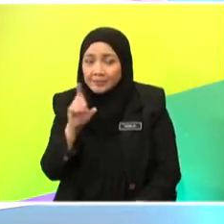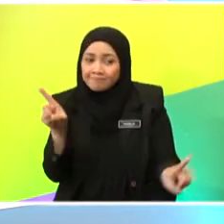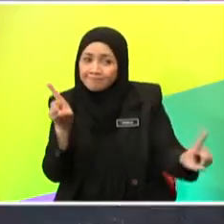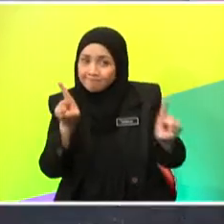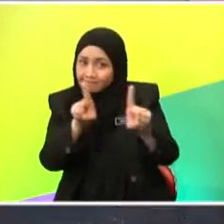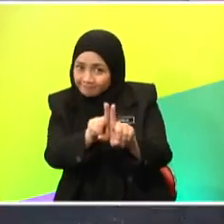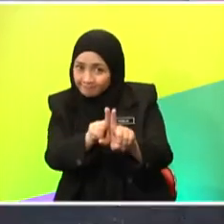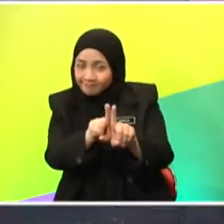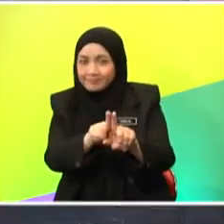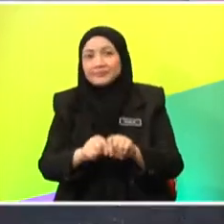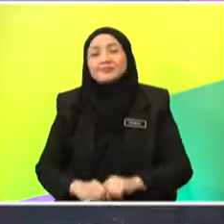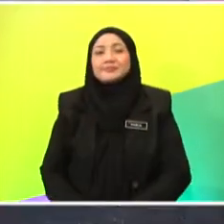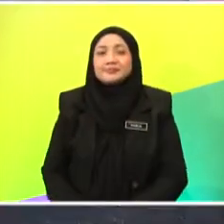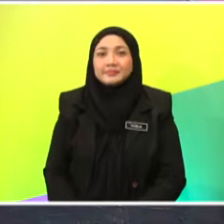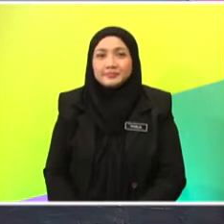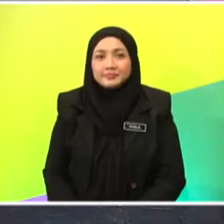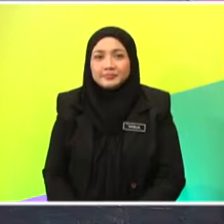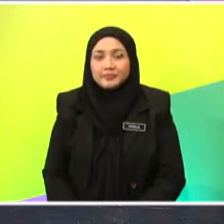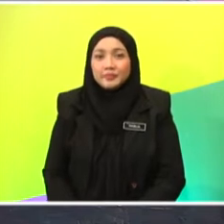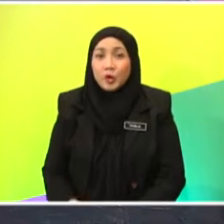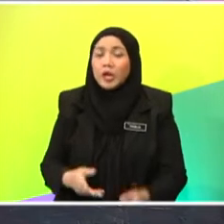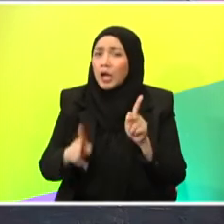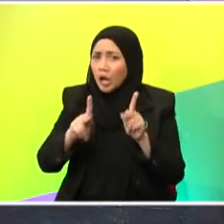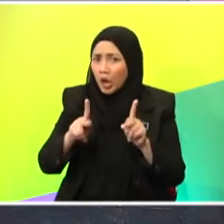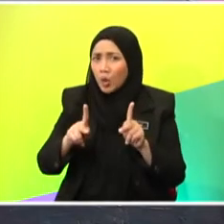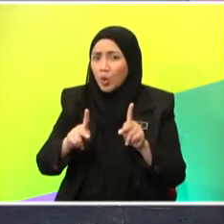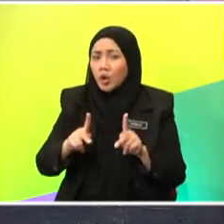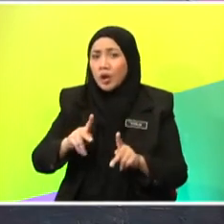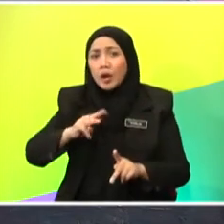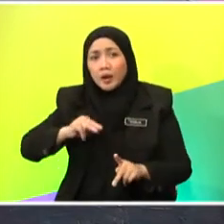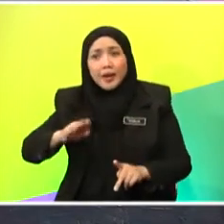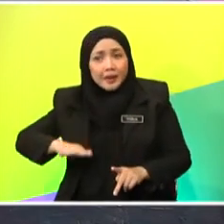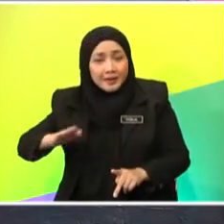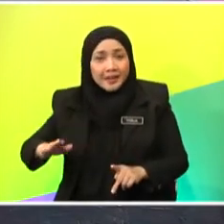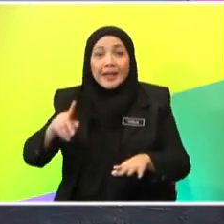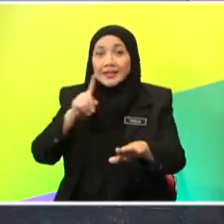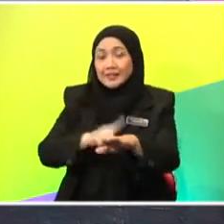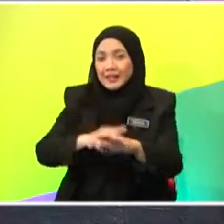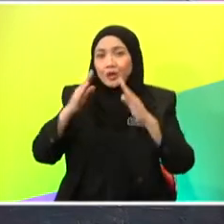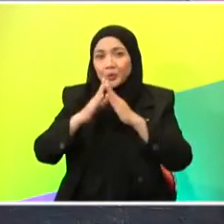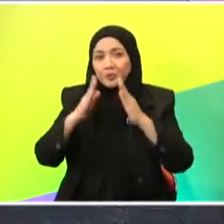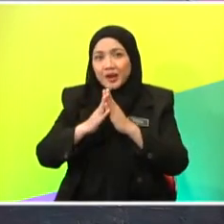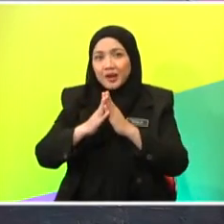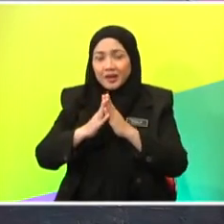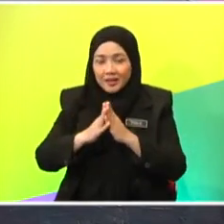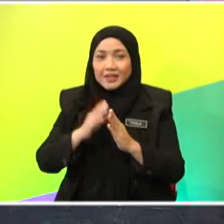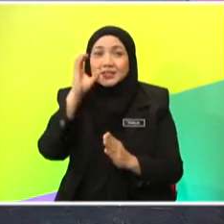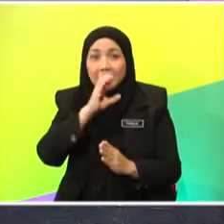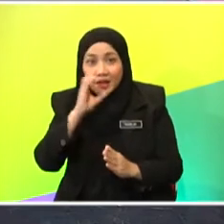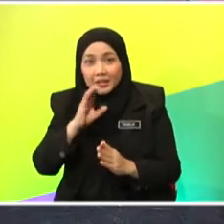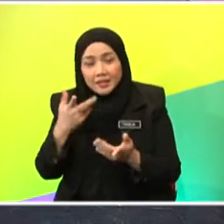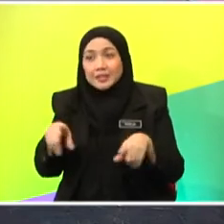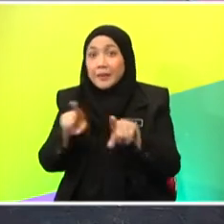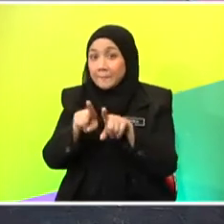gambar jadi kalau murid-murid di rumah pun turut serta Bolehkan cewek gua nih sangat ada objek rumah sedekah satu tempat macam